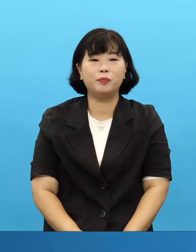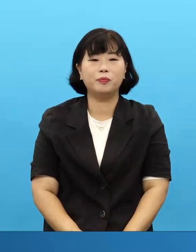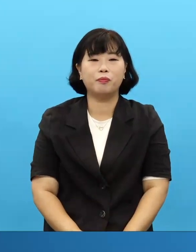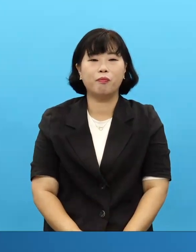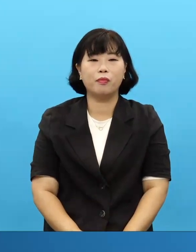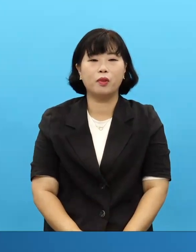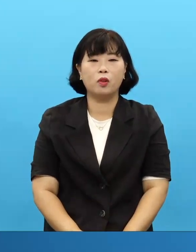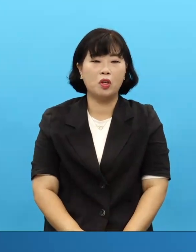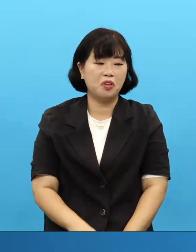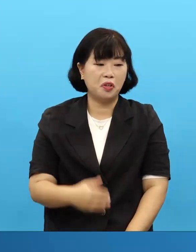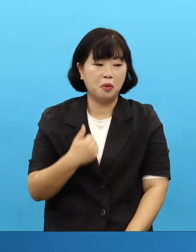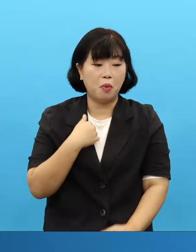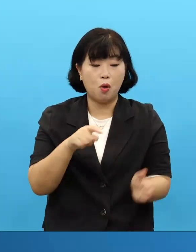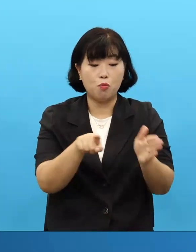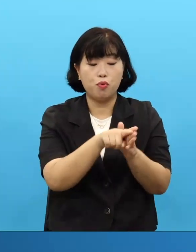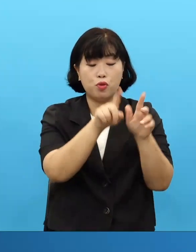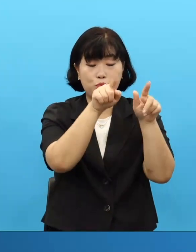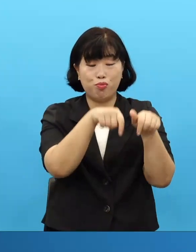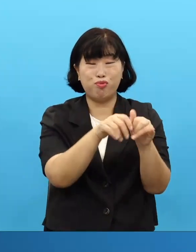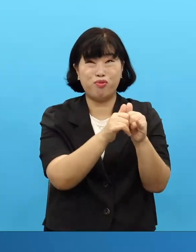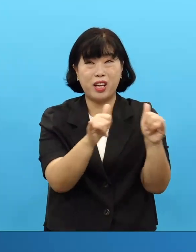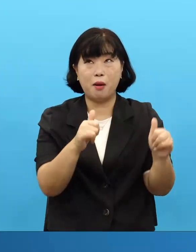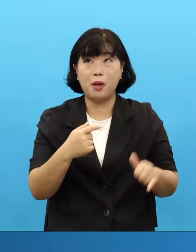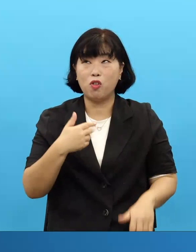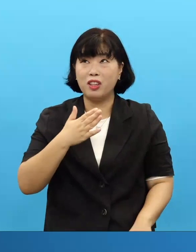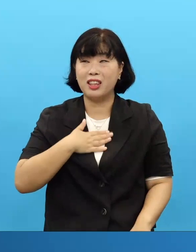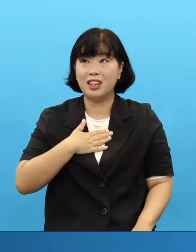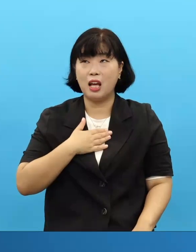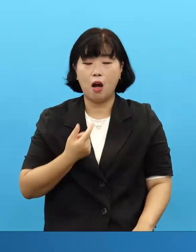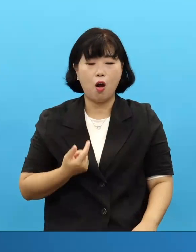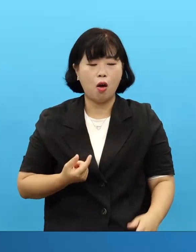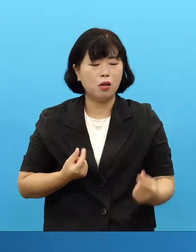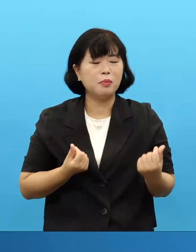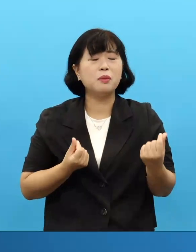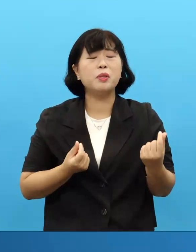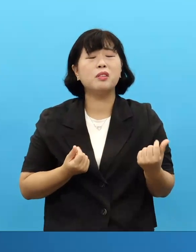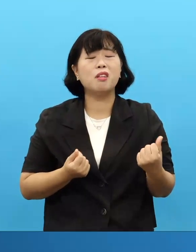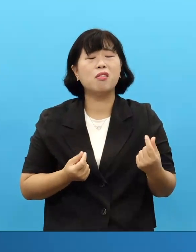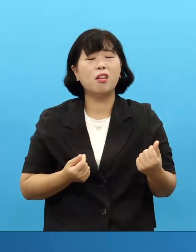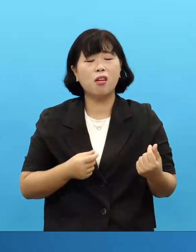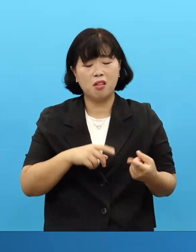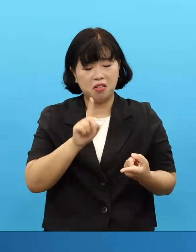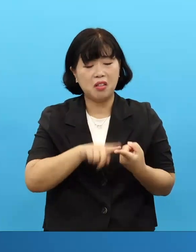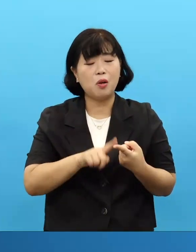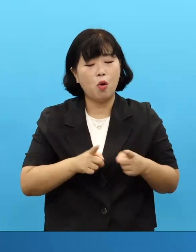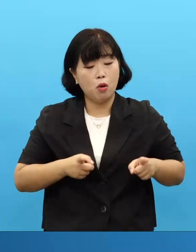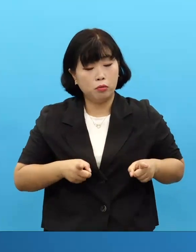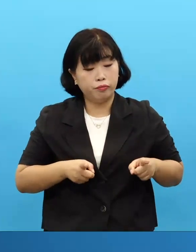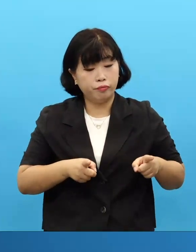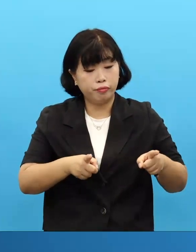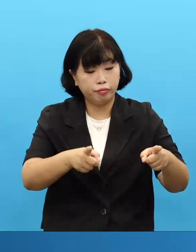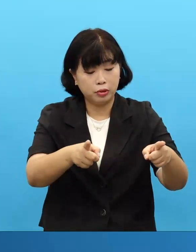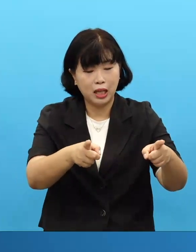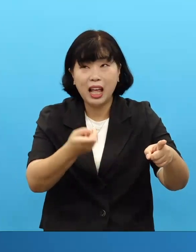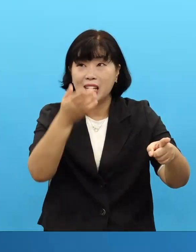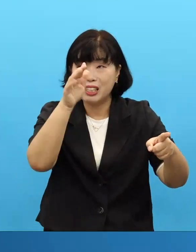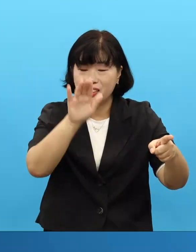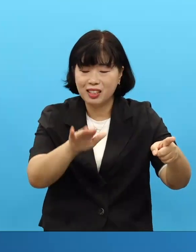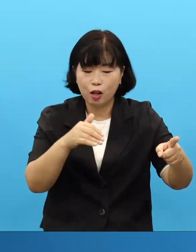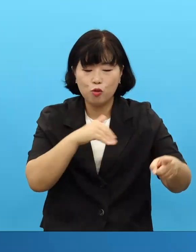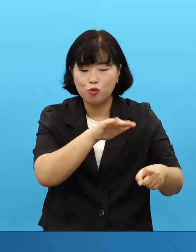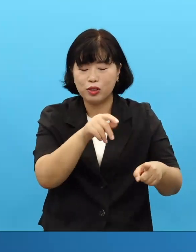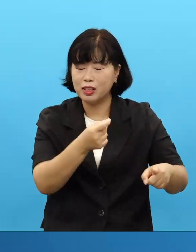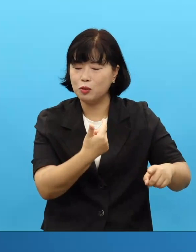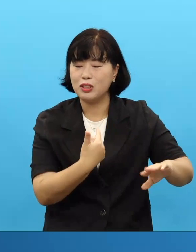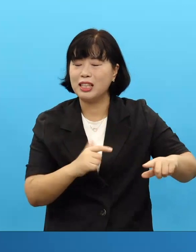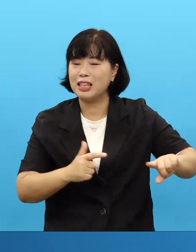비슷해요, 사람들하고. And if we use our own strength to take this absolute journey, it becomes very similar to other people. 하나님이 주신 창조의